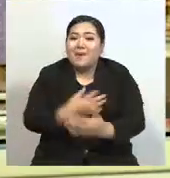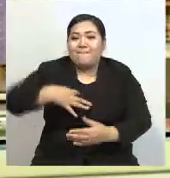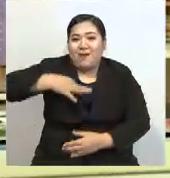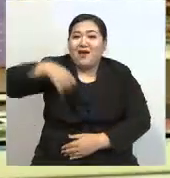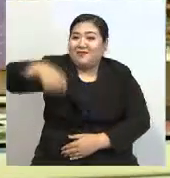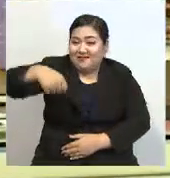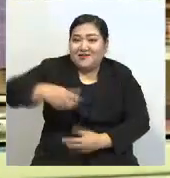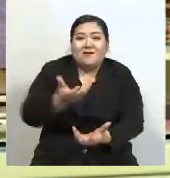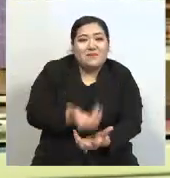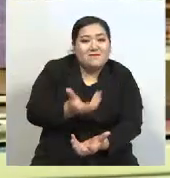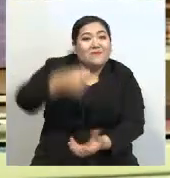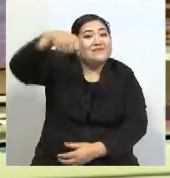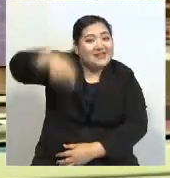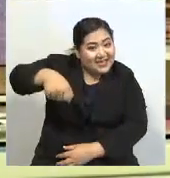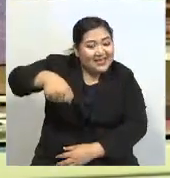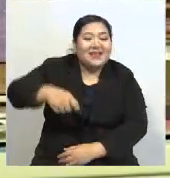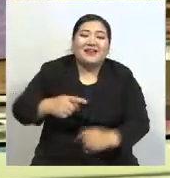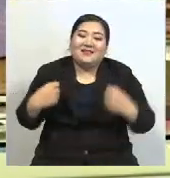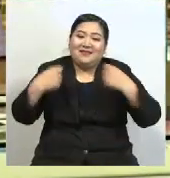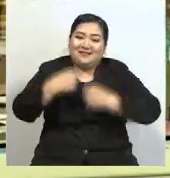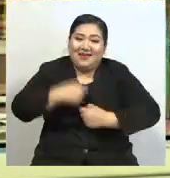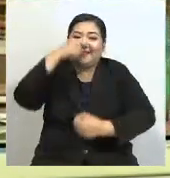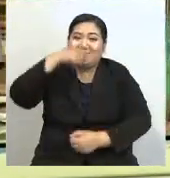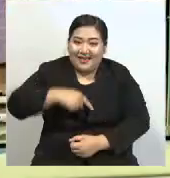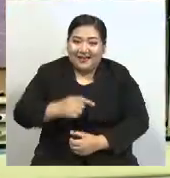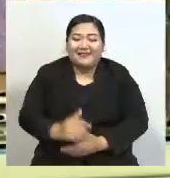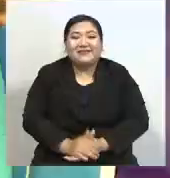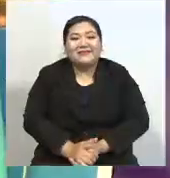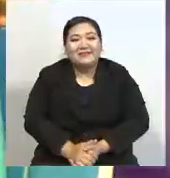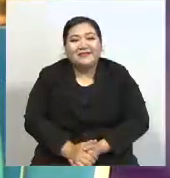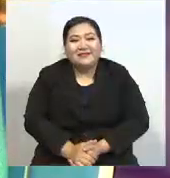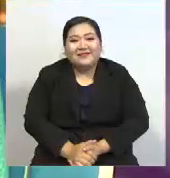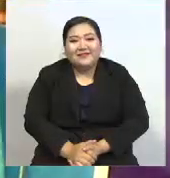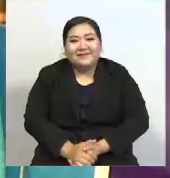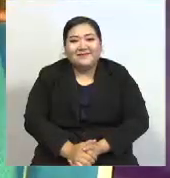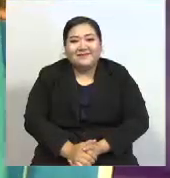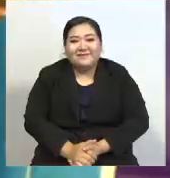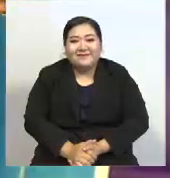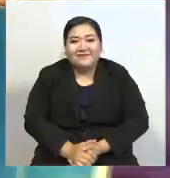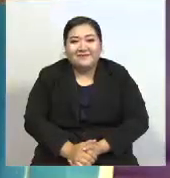ผ้าและปิ่นโตรวมถึงการสวมใส่ผ้าไทยด้วยค่ะ